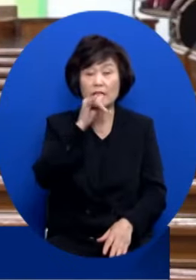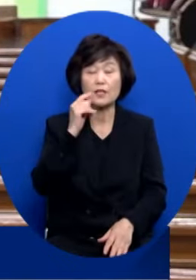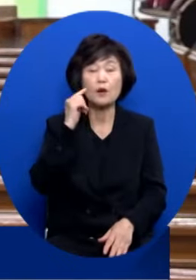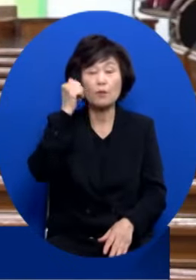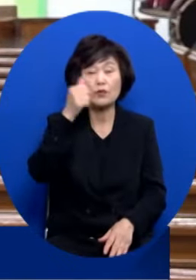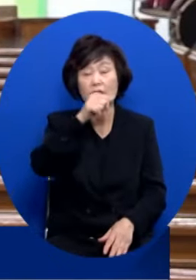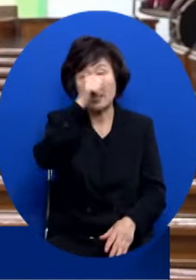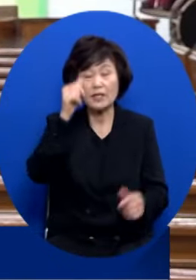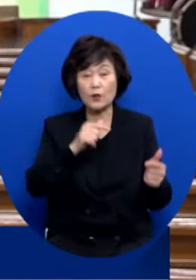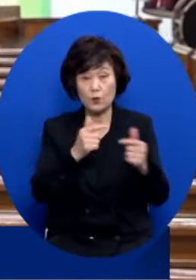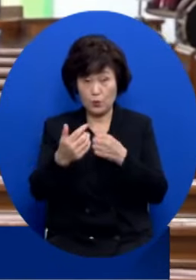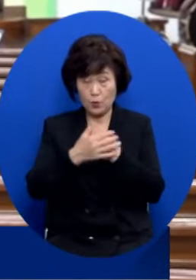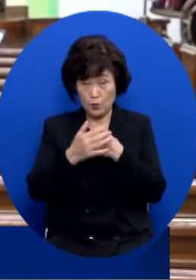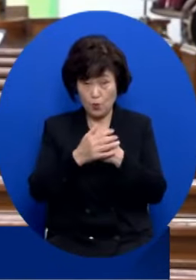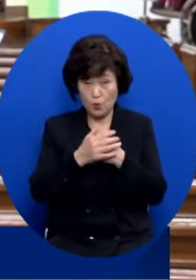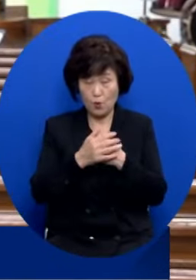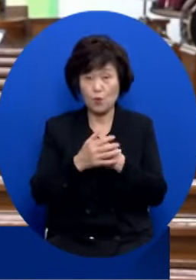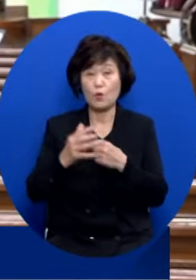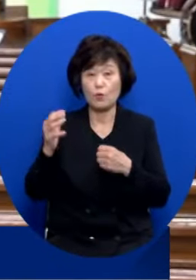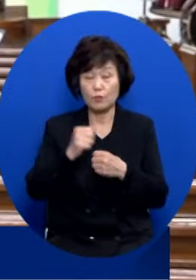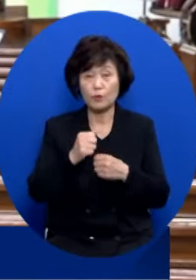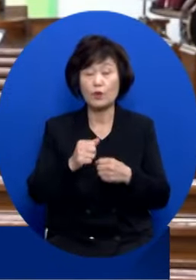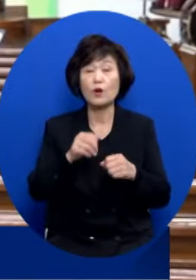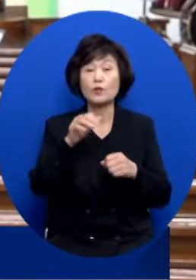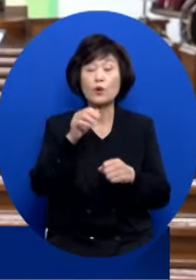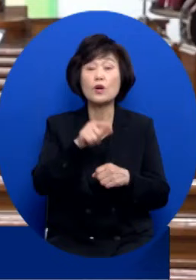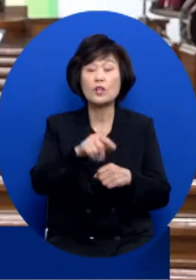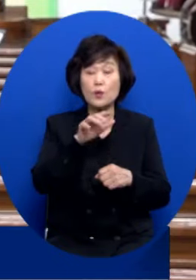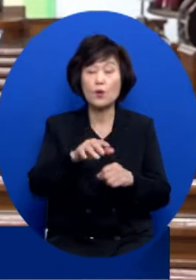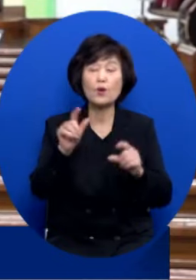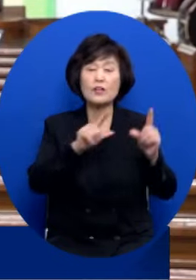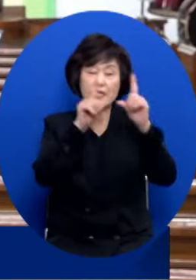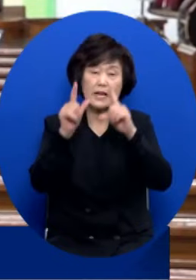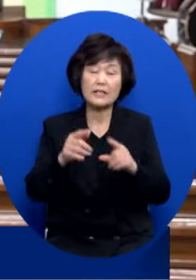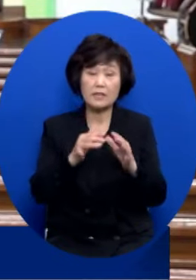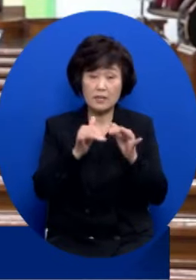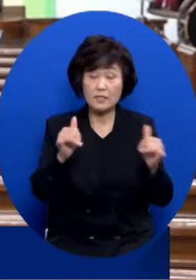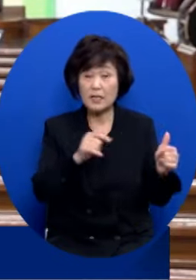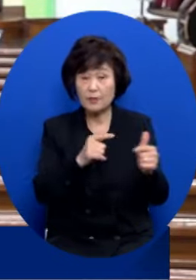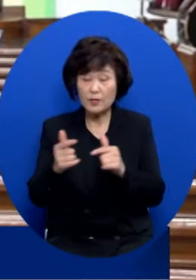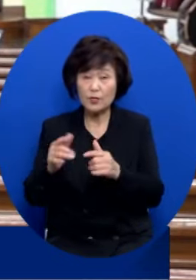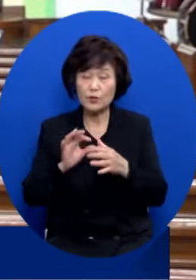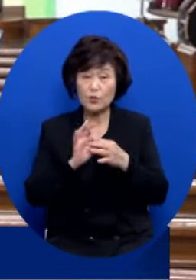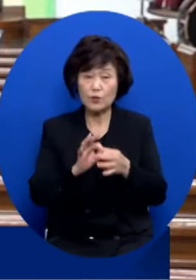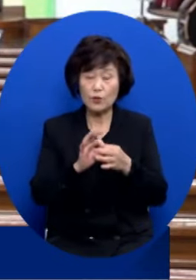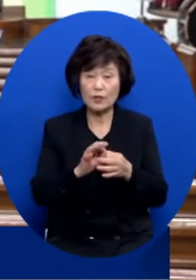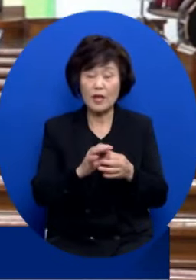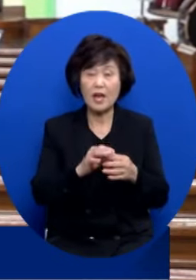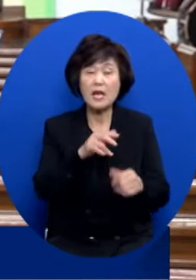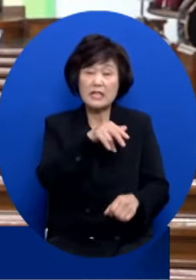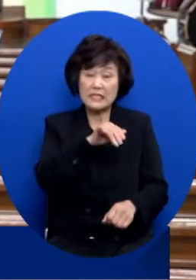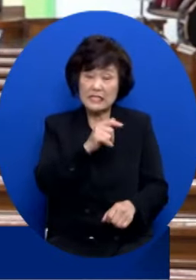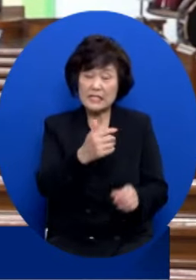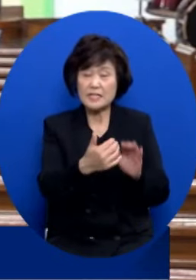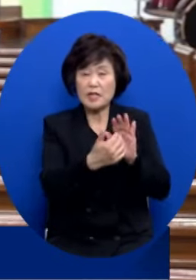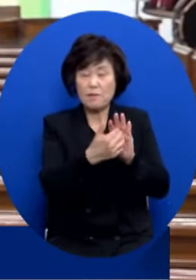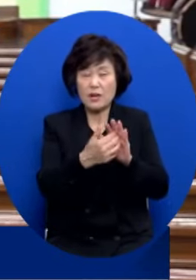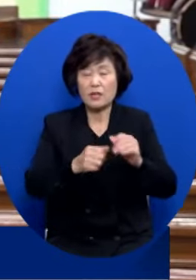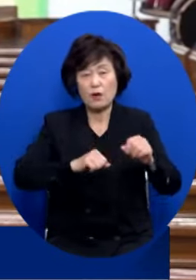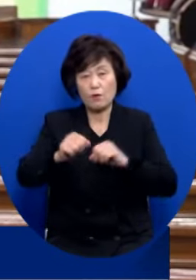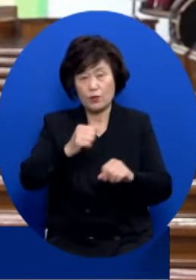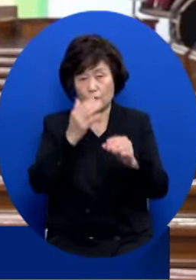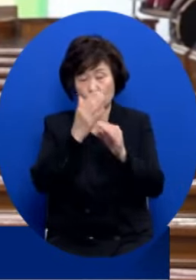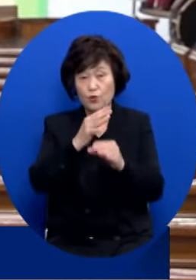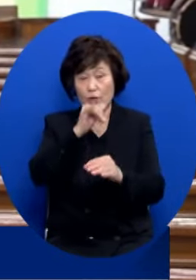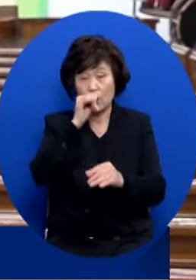도움 속에 또 현지 어 주민들 도움 속에 저지하기 위한 활동을 지금 하고 있고 총회에서도